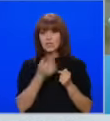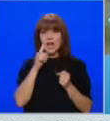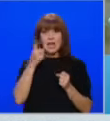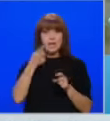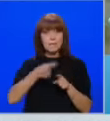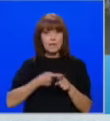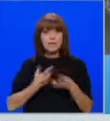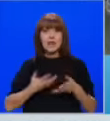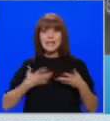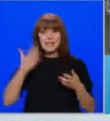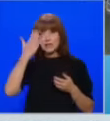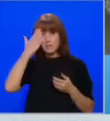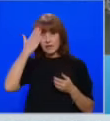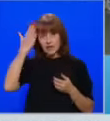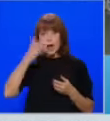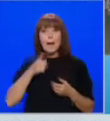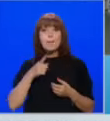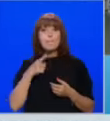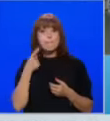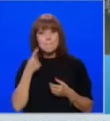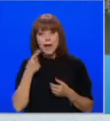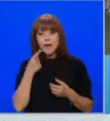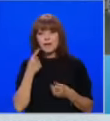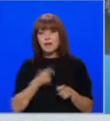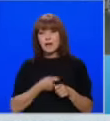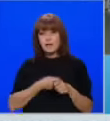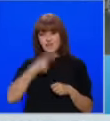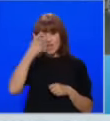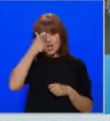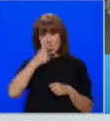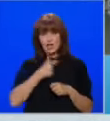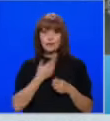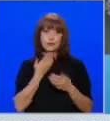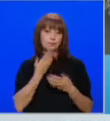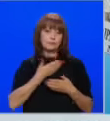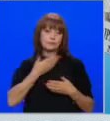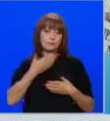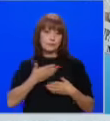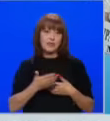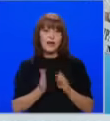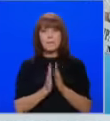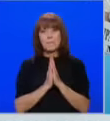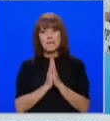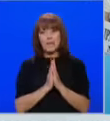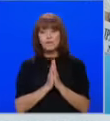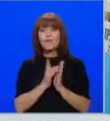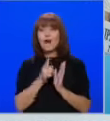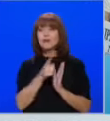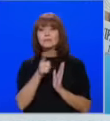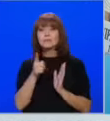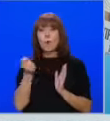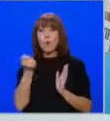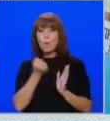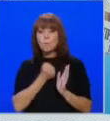за справедливост. Майка му Атанаска Бакалова направи лично обращение към сочения за физически убиец и го призова да се предаде и да